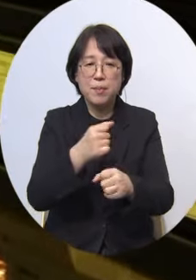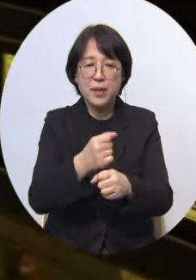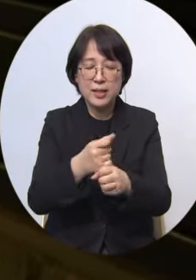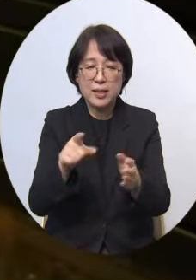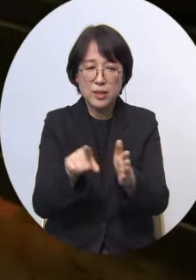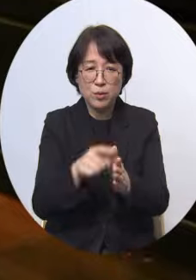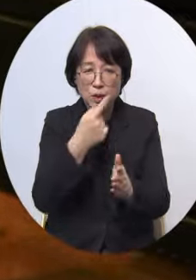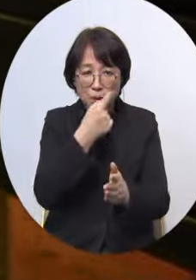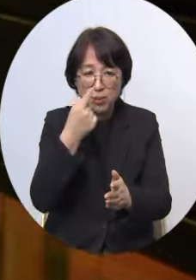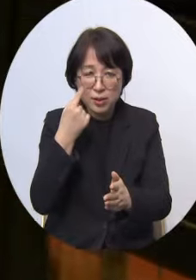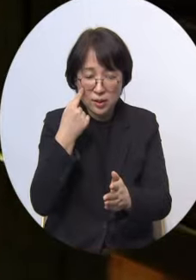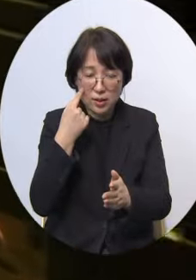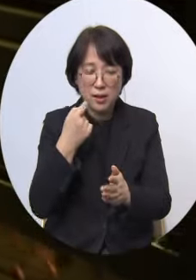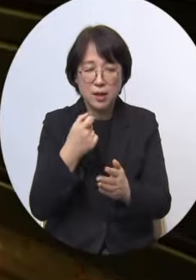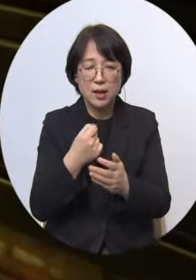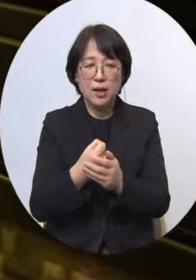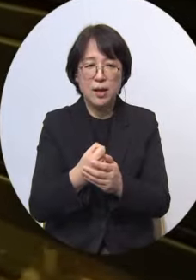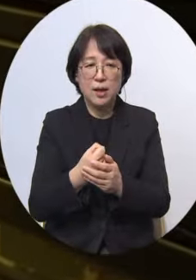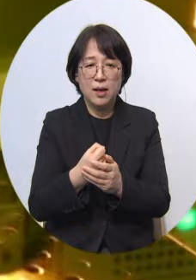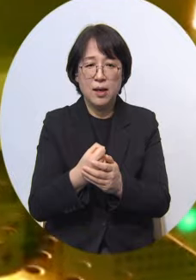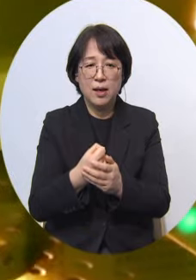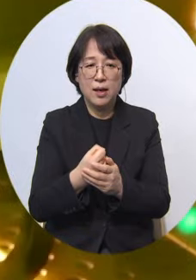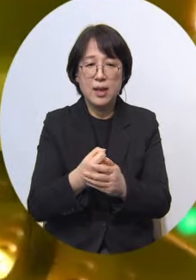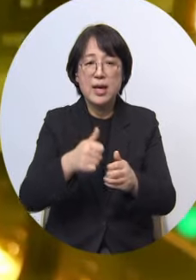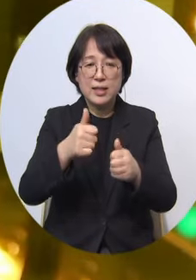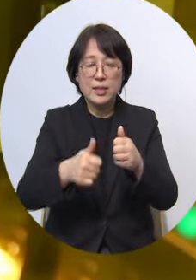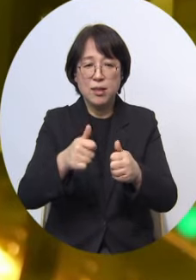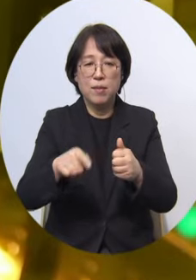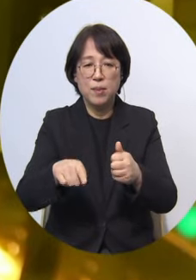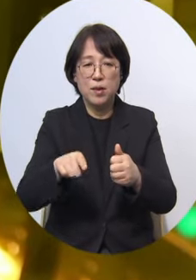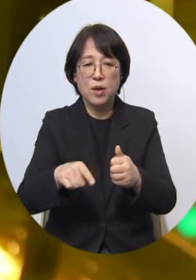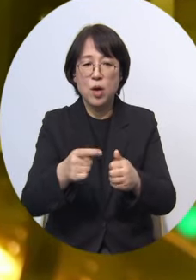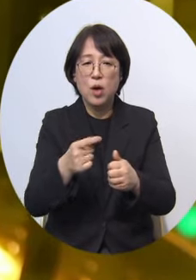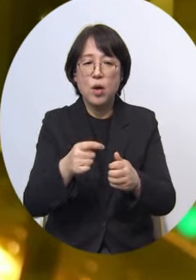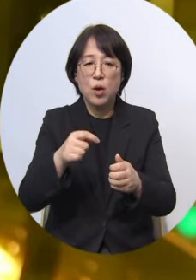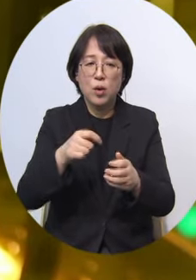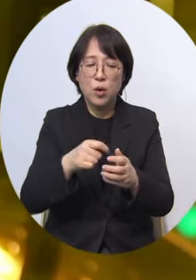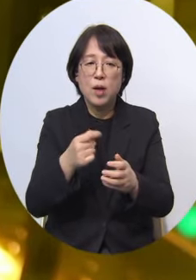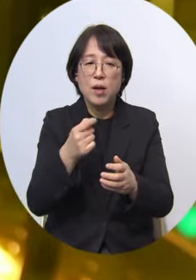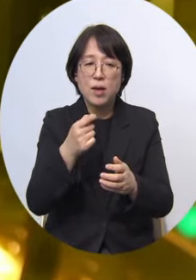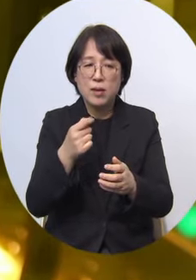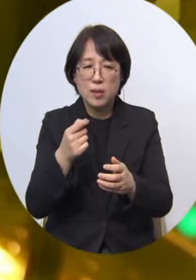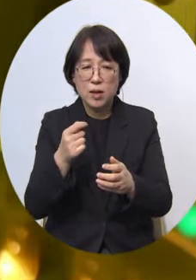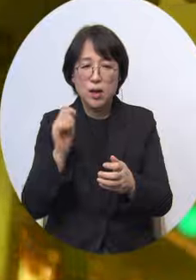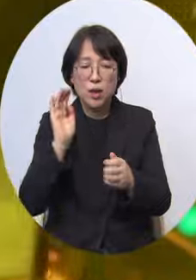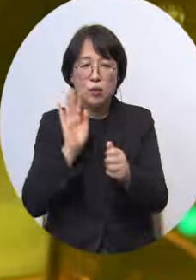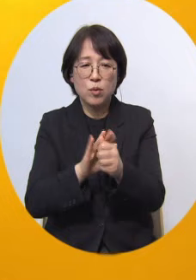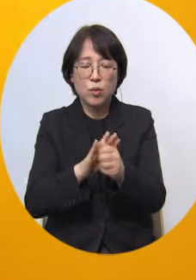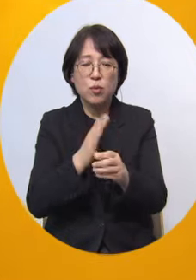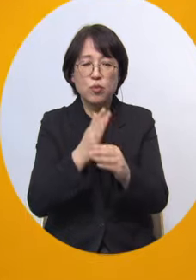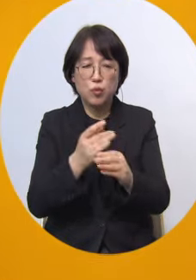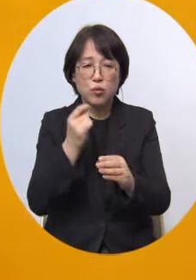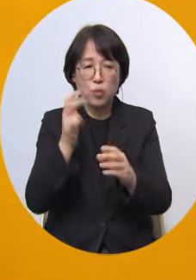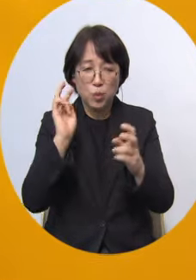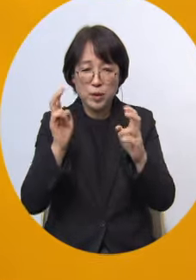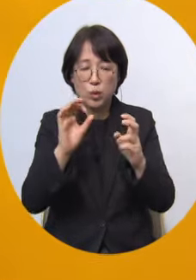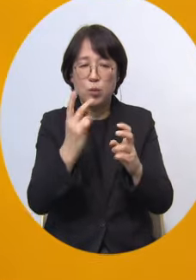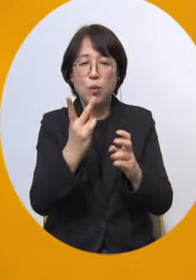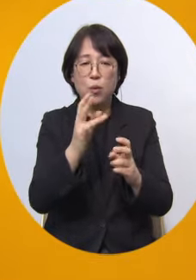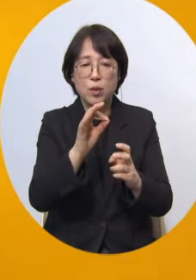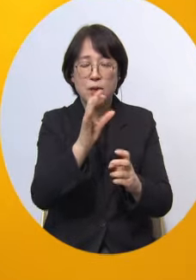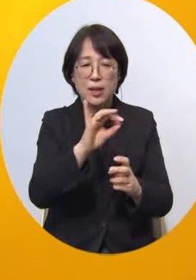신뢰성을 검증해 상용화 단계를 받기 위한 시험 때 소부장 실증 테스트 배드는 2027년 용인 클러스터에